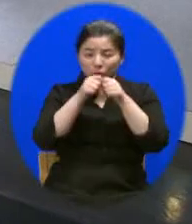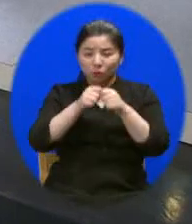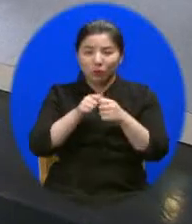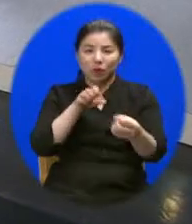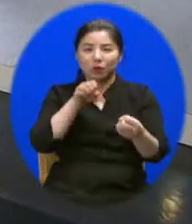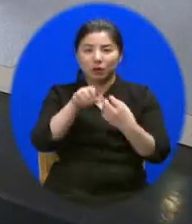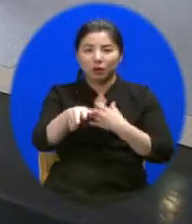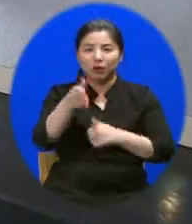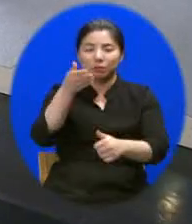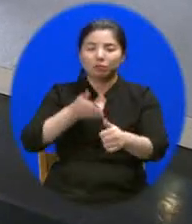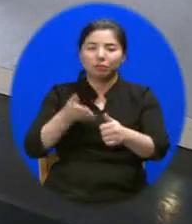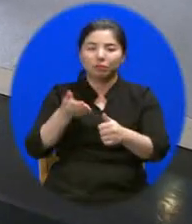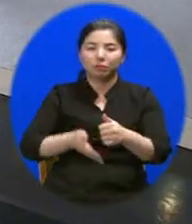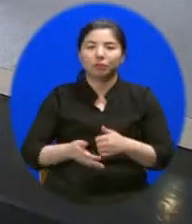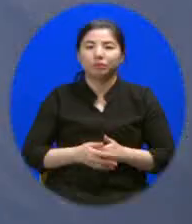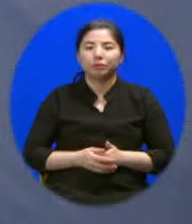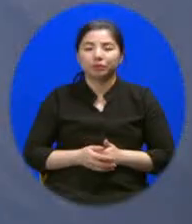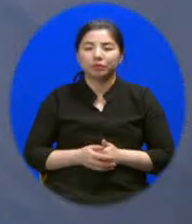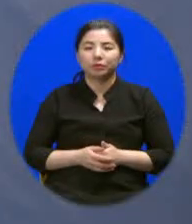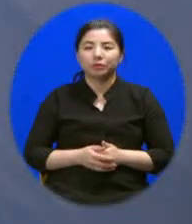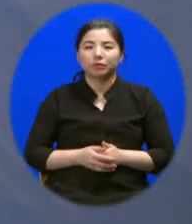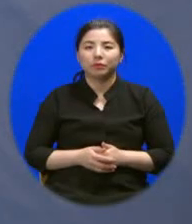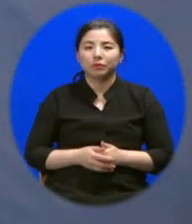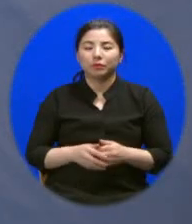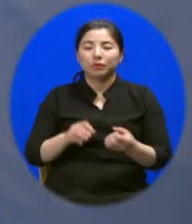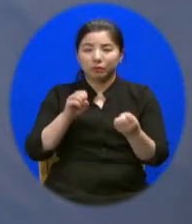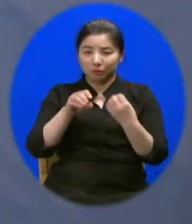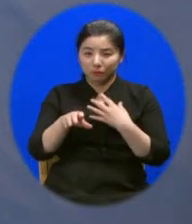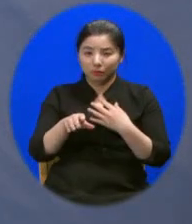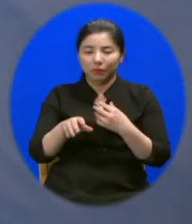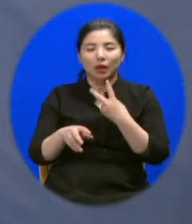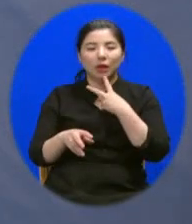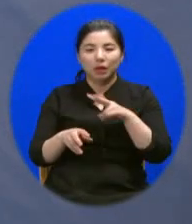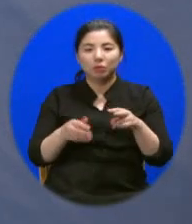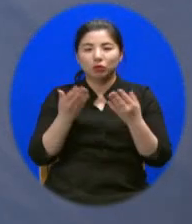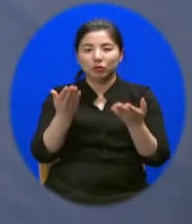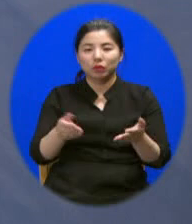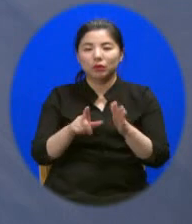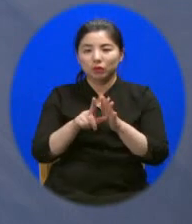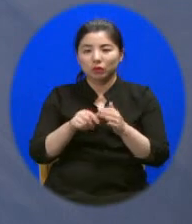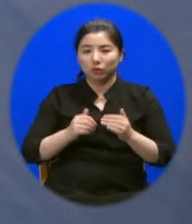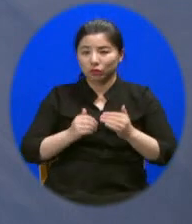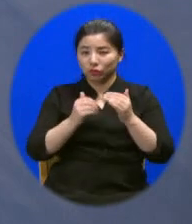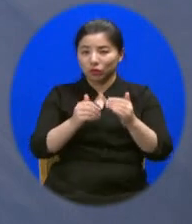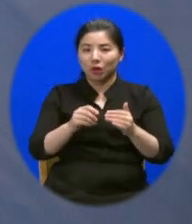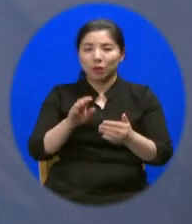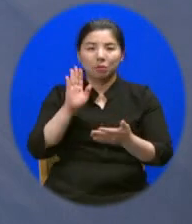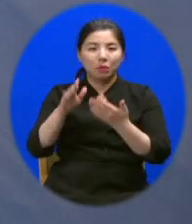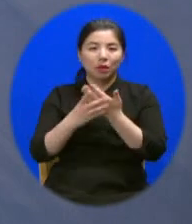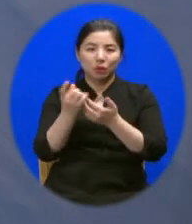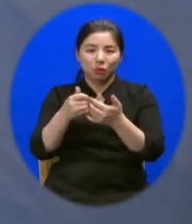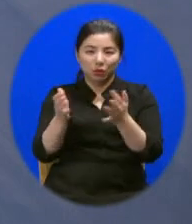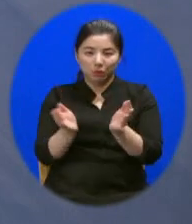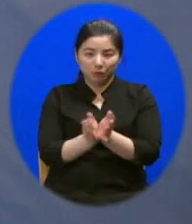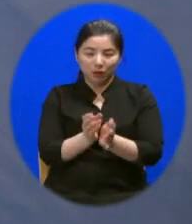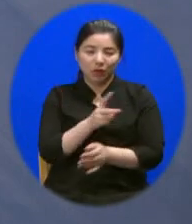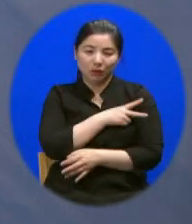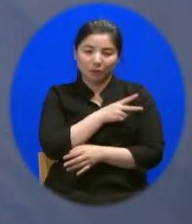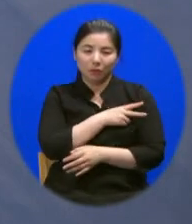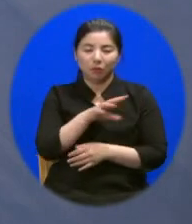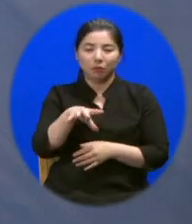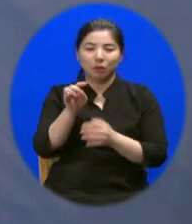해법을 제시 하시기 바랍니다 답변 시간은 2분씩 드리고요 순서에 따라서 그저 미래 통합 땅 경계에 서 후 부터